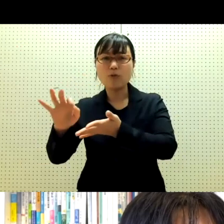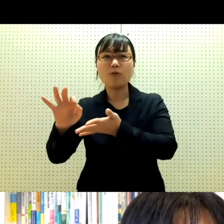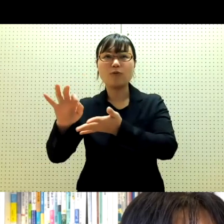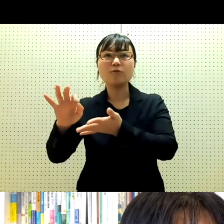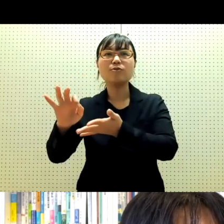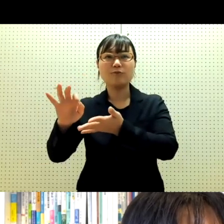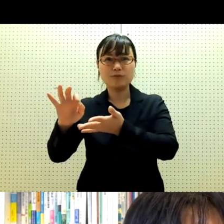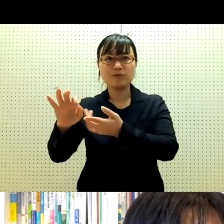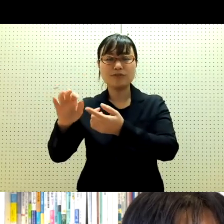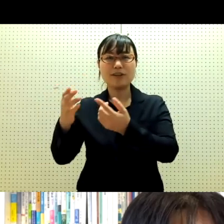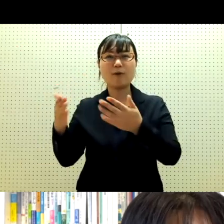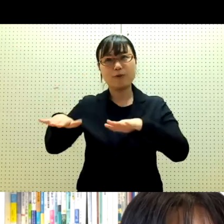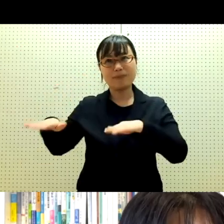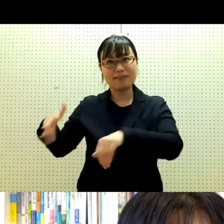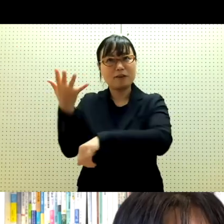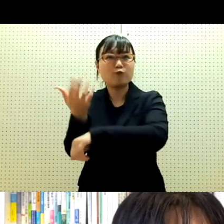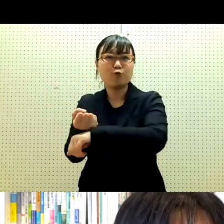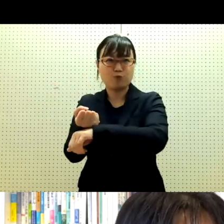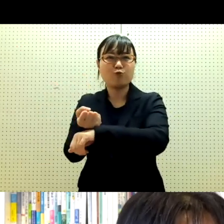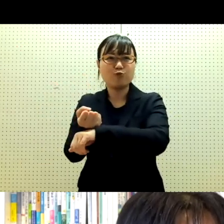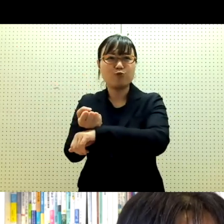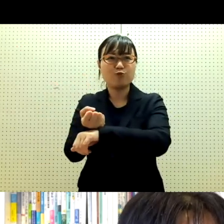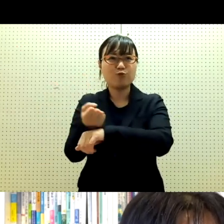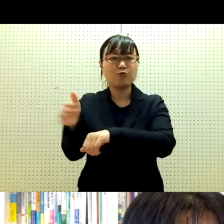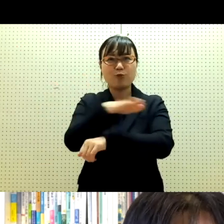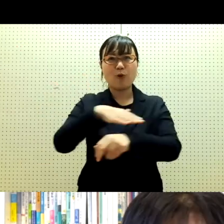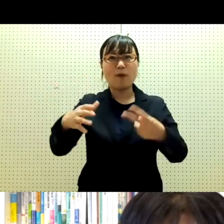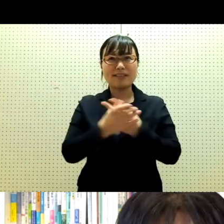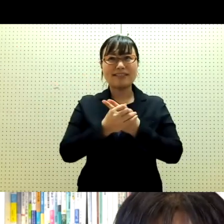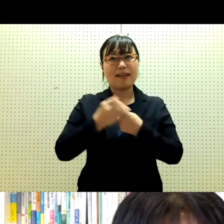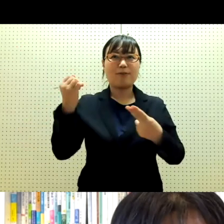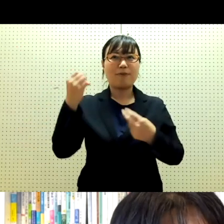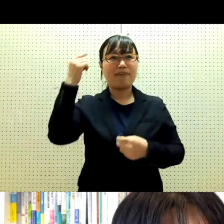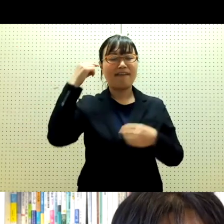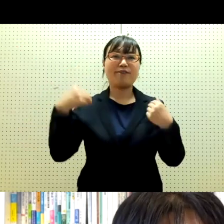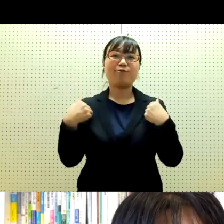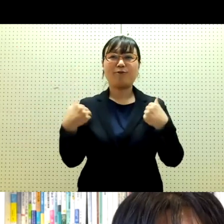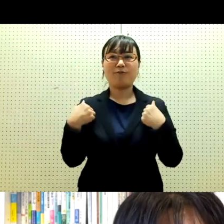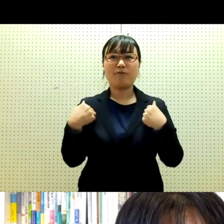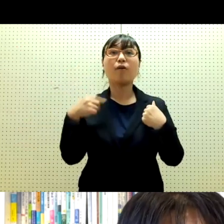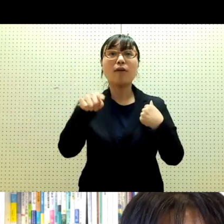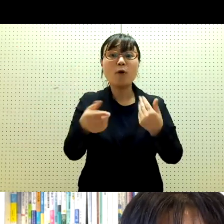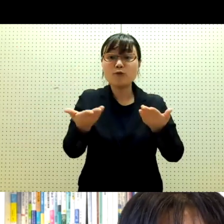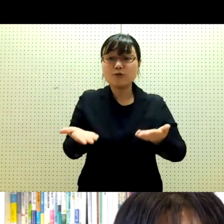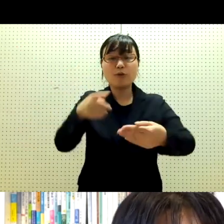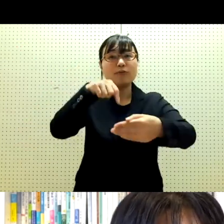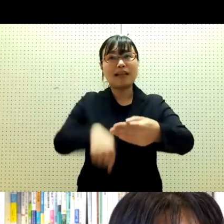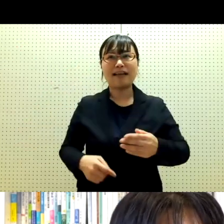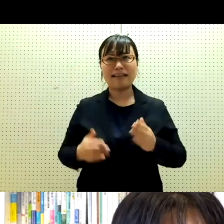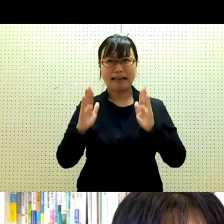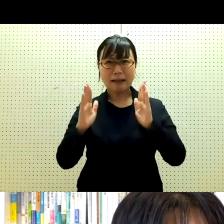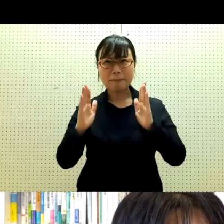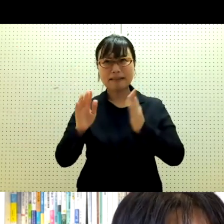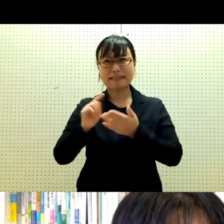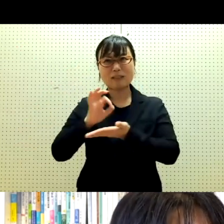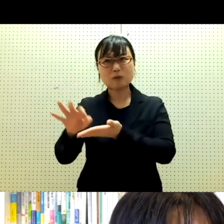くということをセットで考えていかなくてはいけないということです。でそれも、授業の中で、頑張って使うというよりは、むしろ